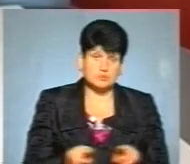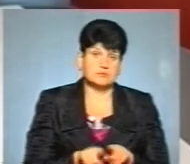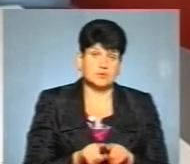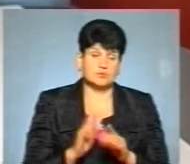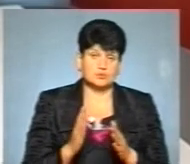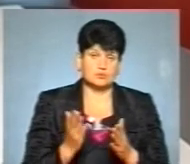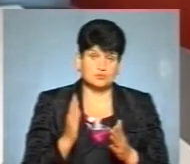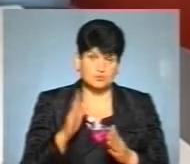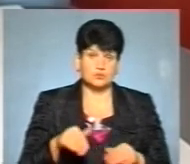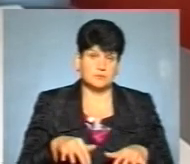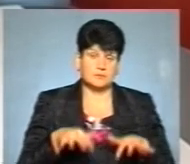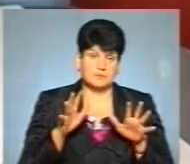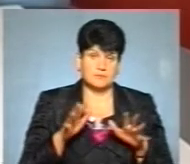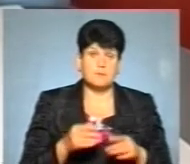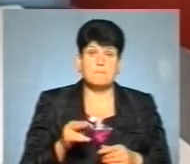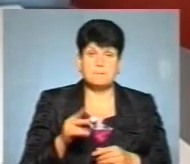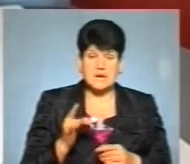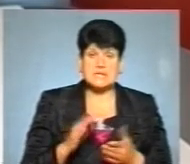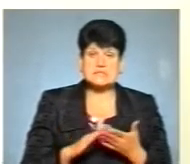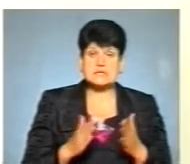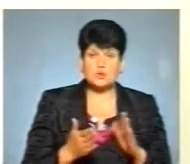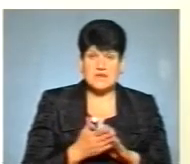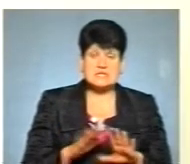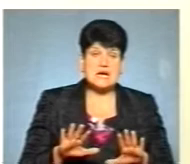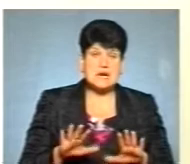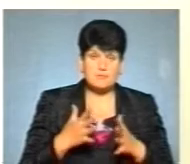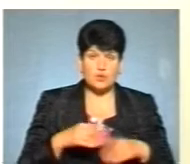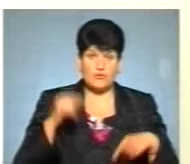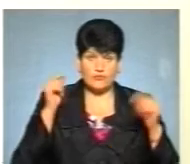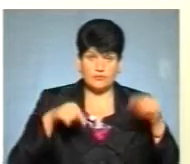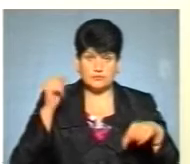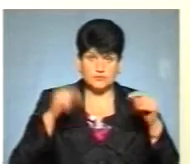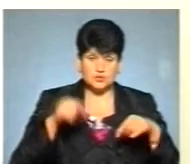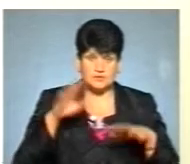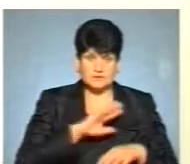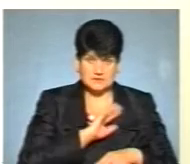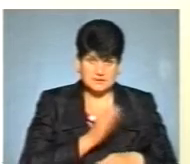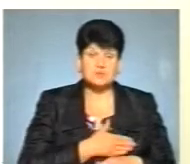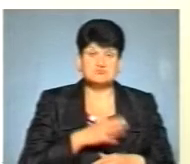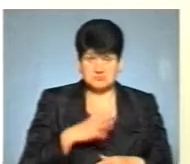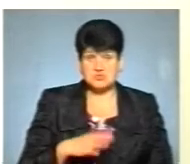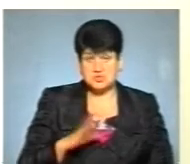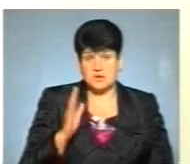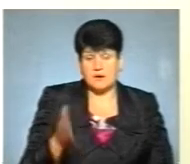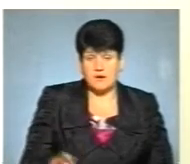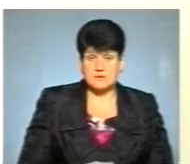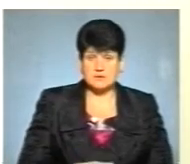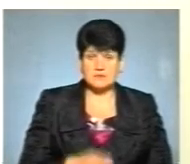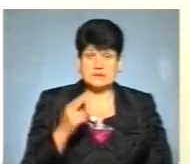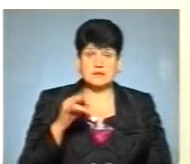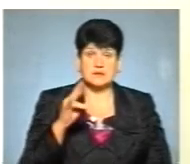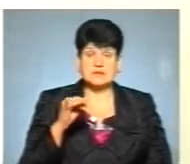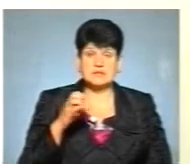підтоплення? При ситуації раптового випадання зливу дощів чекає. Ви розумієте, Дністер